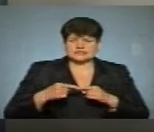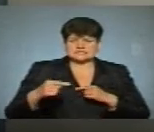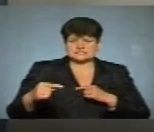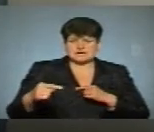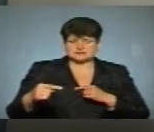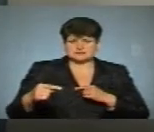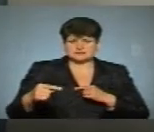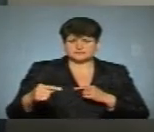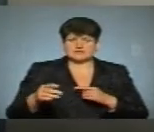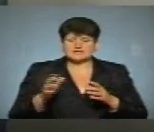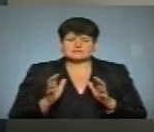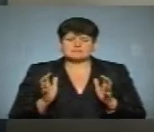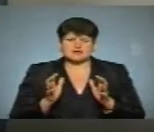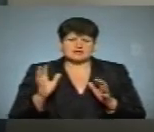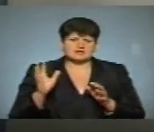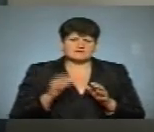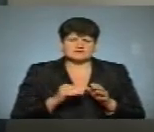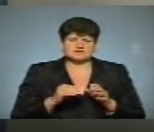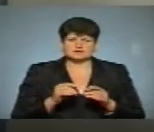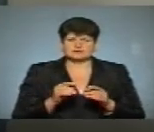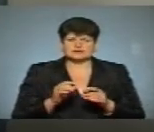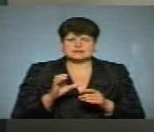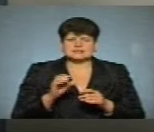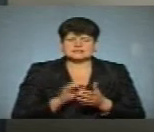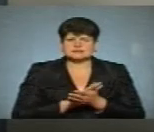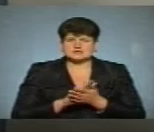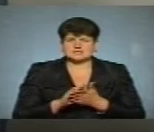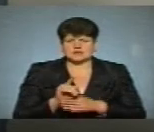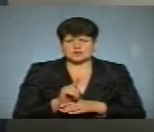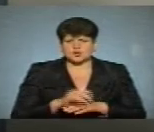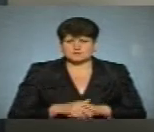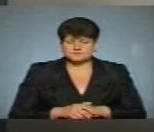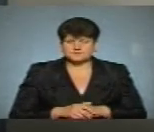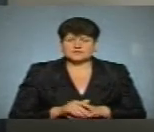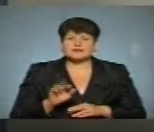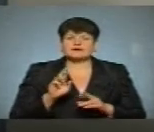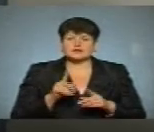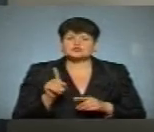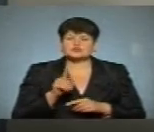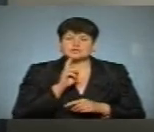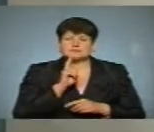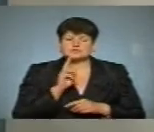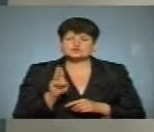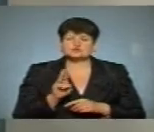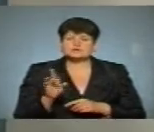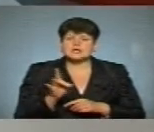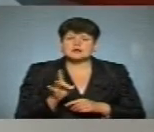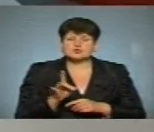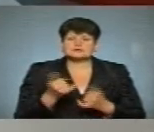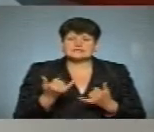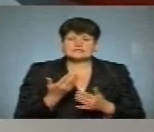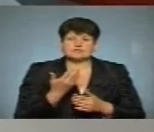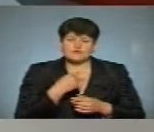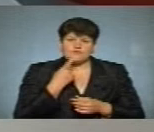дистанції і зберігання всіх санітарних норм, які необхідні при цьому. Як щодо Кременецького і Шумського району, де, за